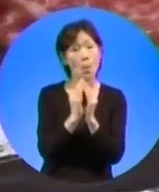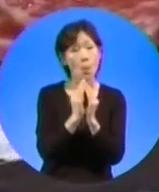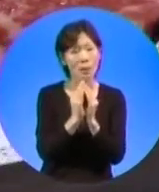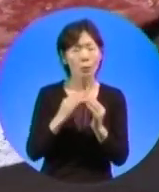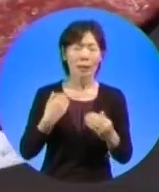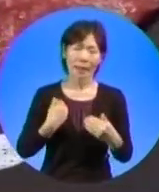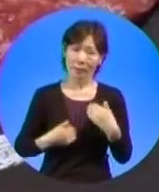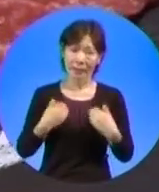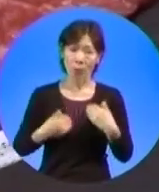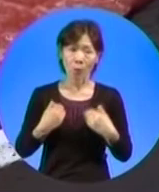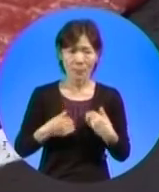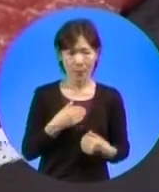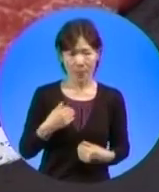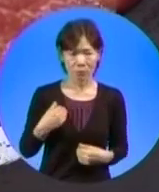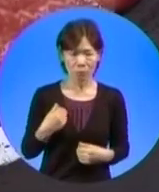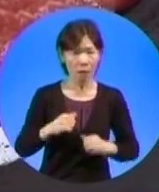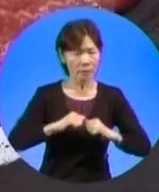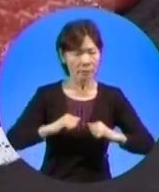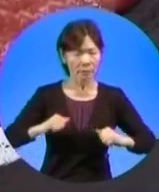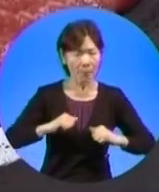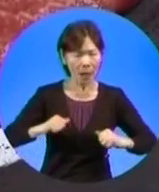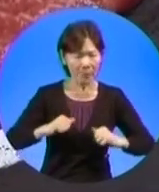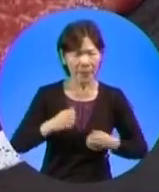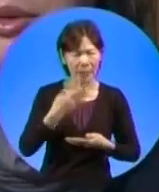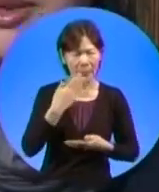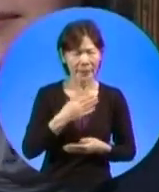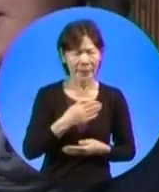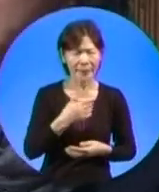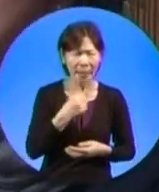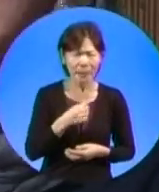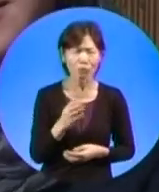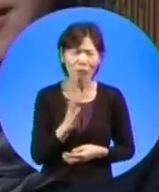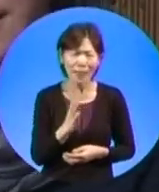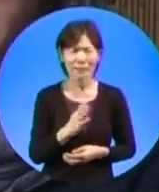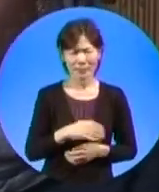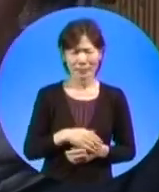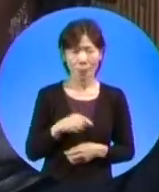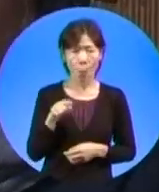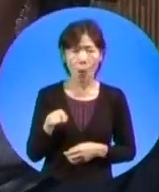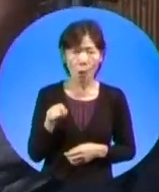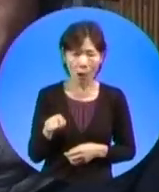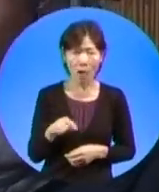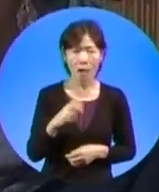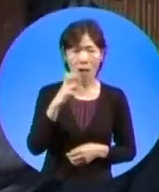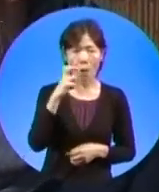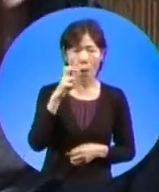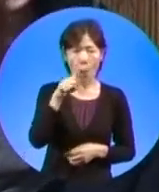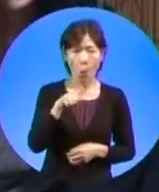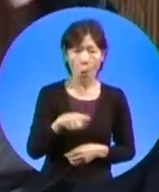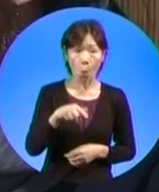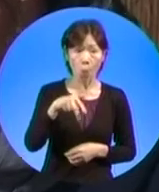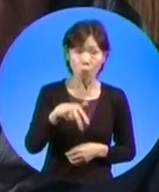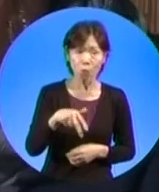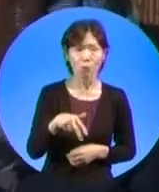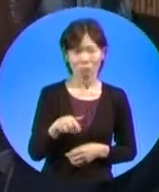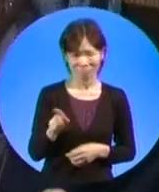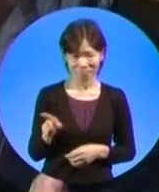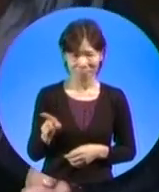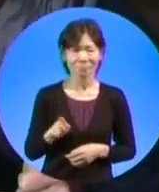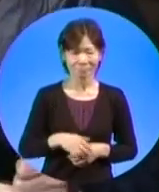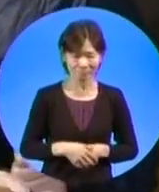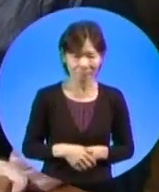も肉と3種類のお肉があります。このまま食べてしまいたいぐらいの霜降りのお肉、こちら